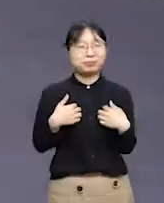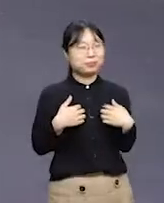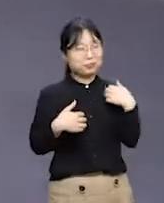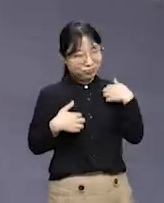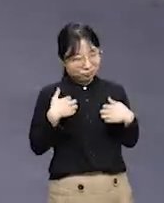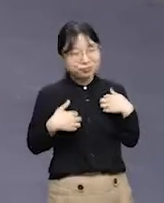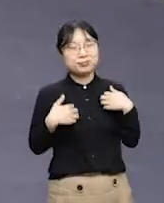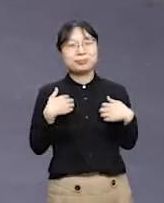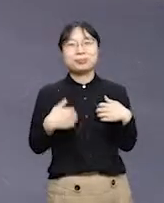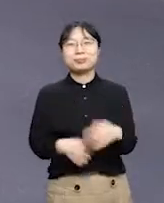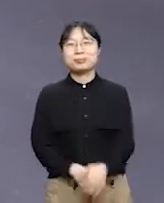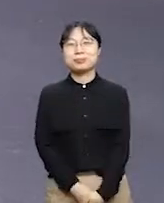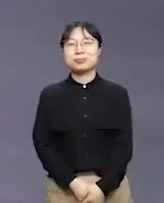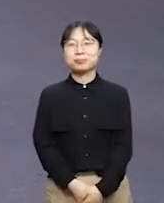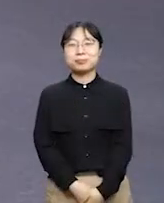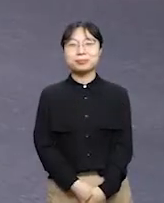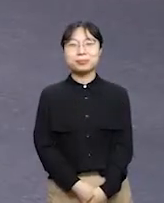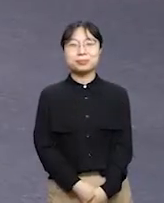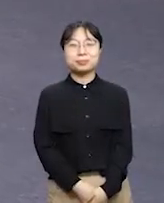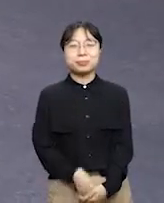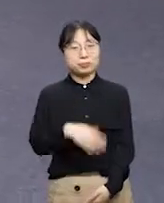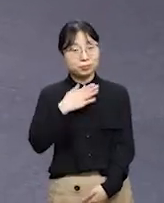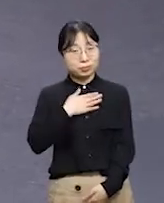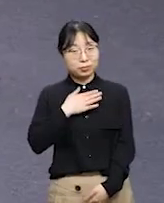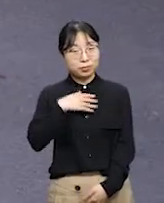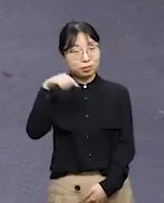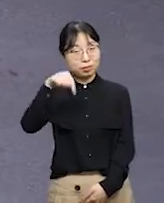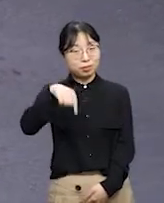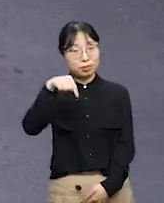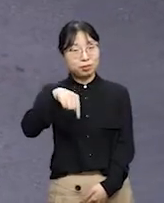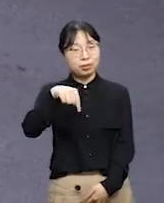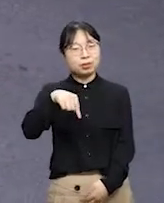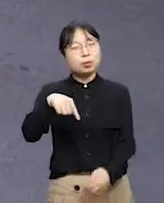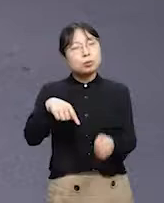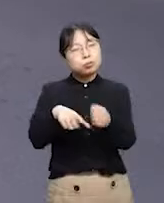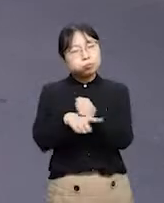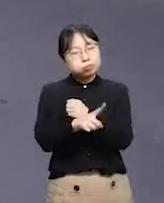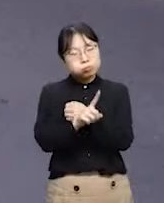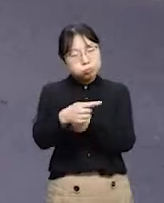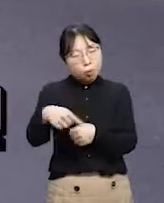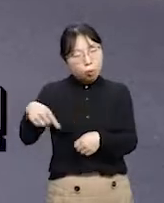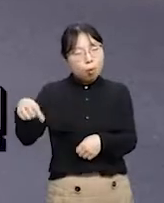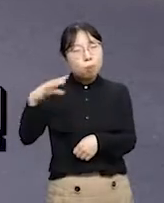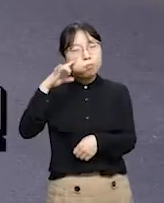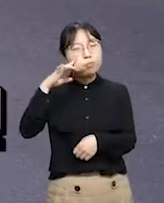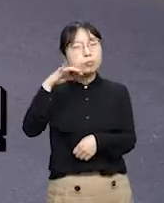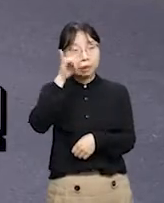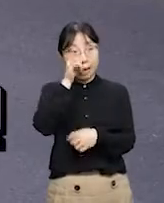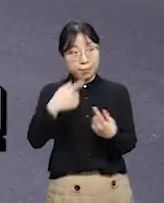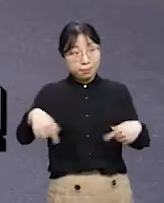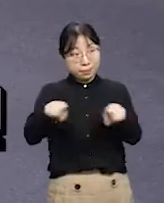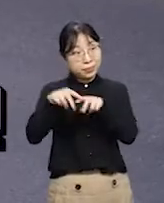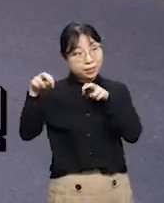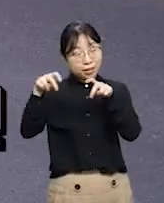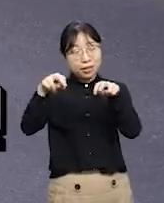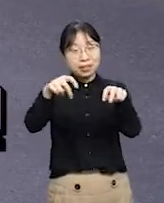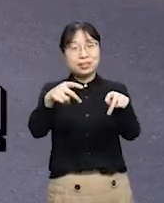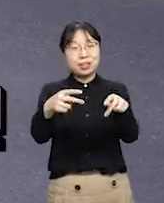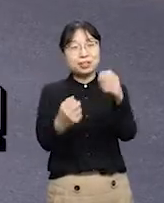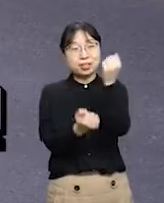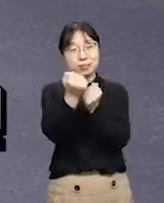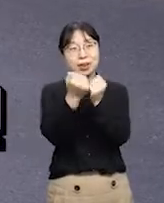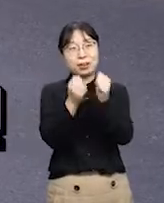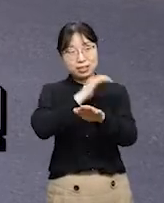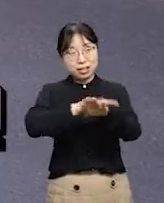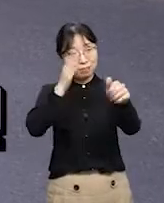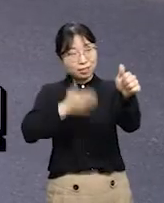됐네요. 제가 이 사근행궁터에 이게 의문점이 많은데 쭉 걸으시면서 한 바퀴 돌면서 예. 설명 좀